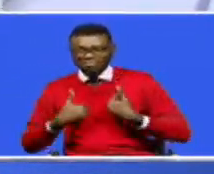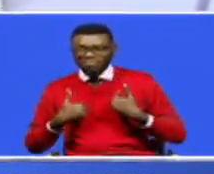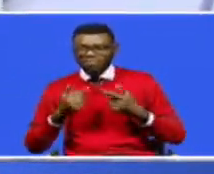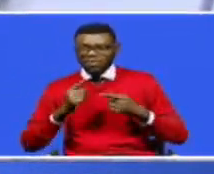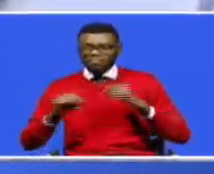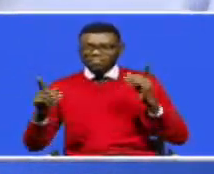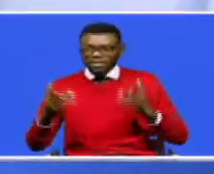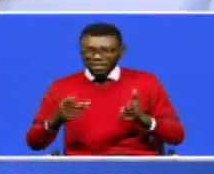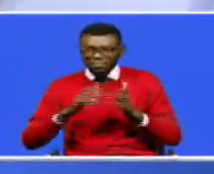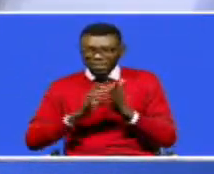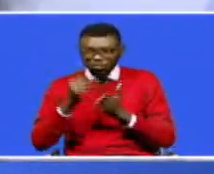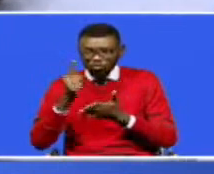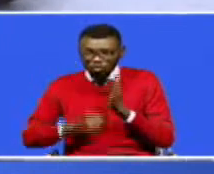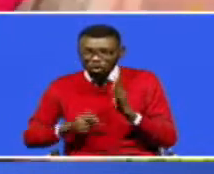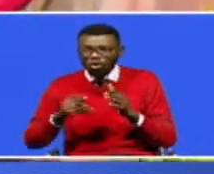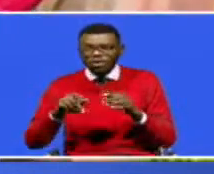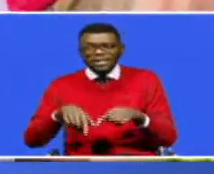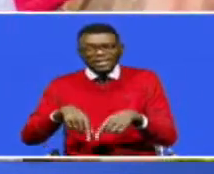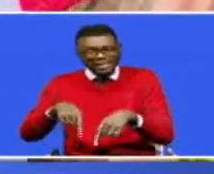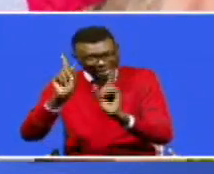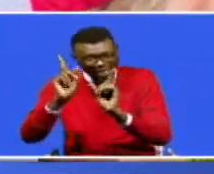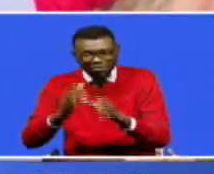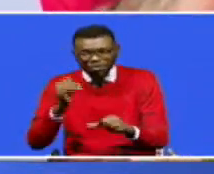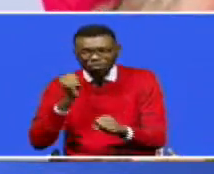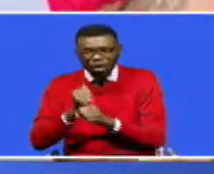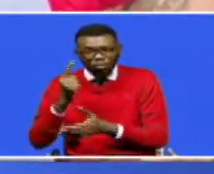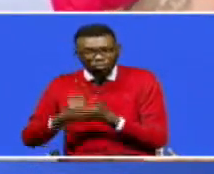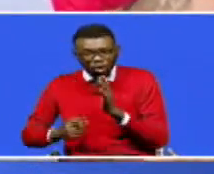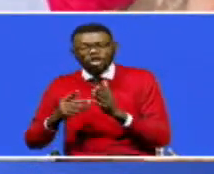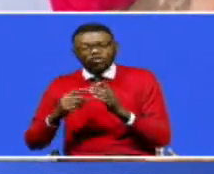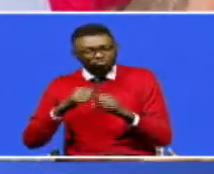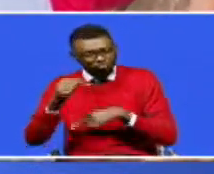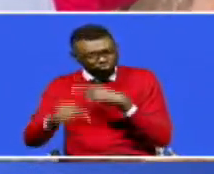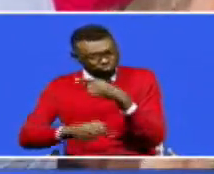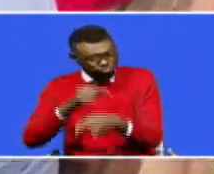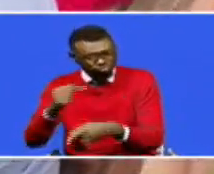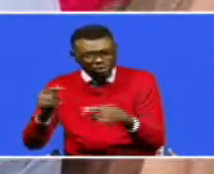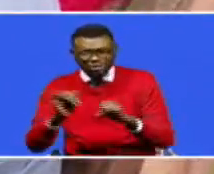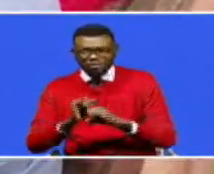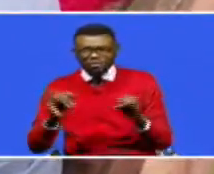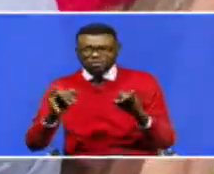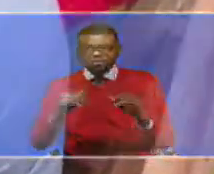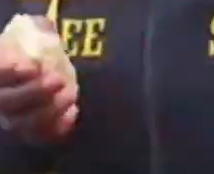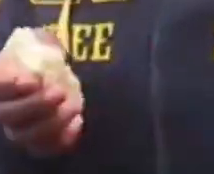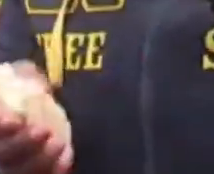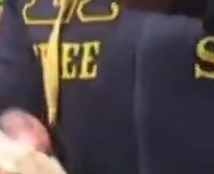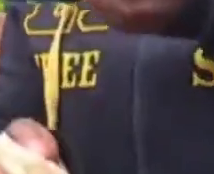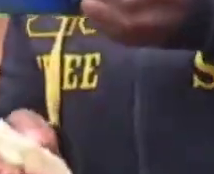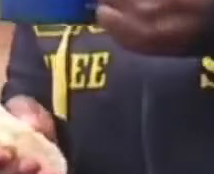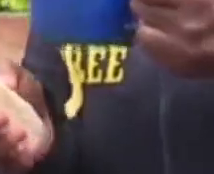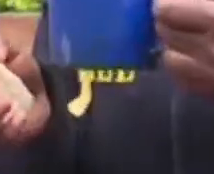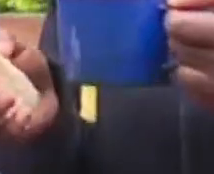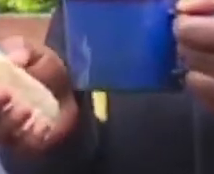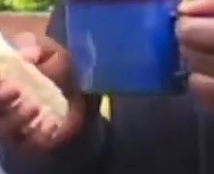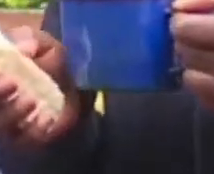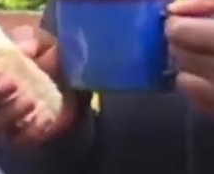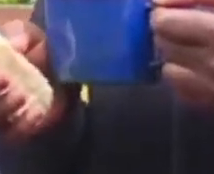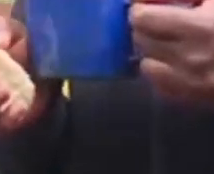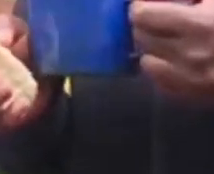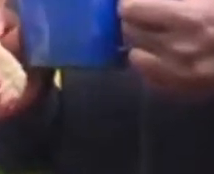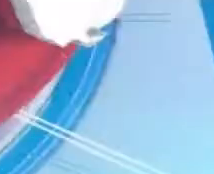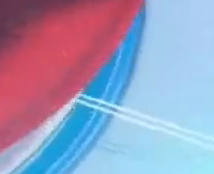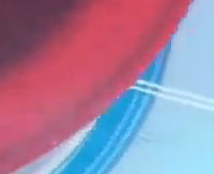mtu alimtapishi bali umchefusha. Elvis Kosgey, KT News, katika kaunti ya Singishu.